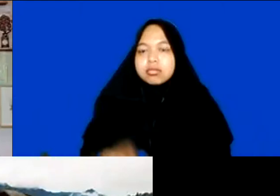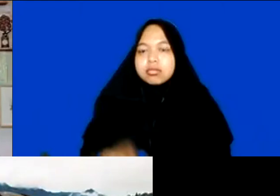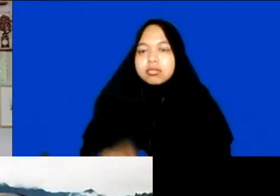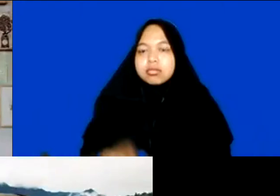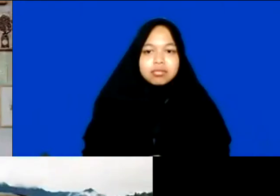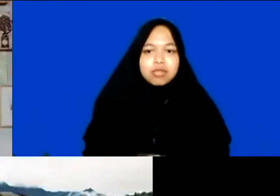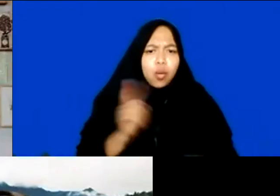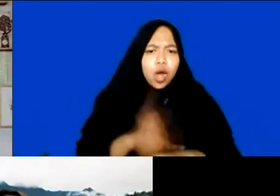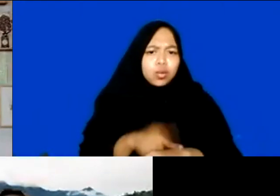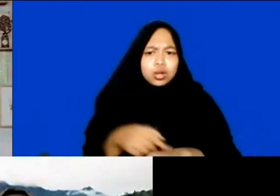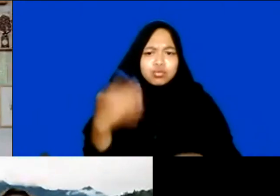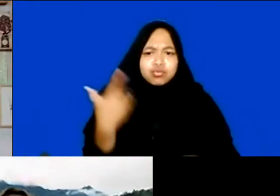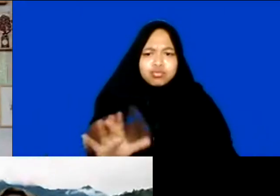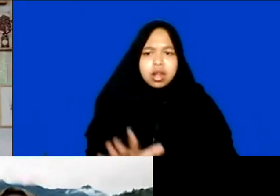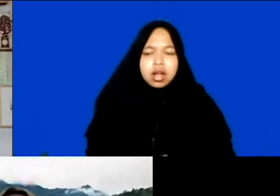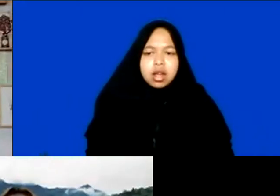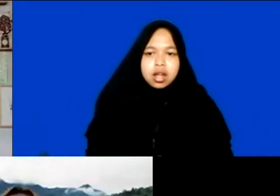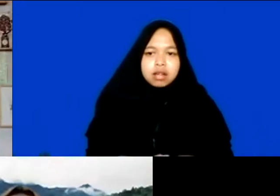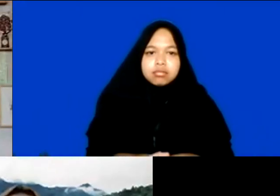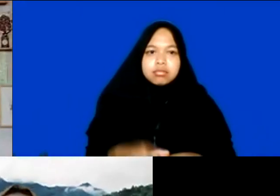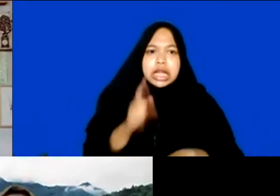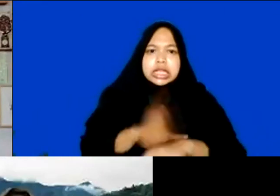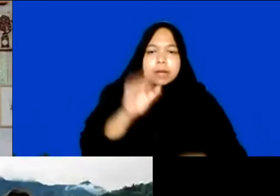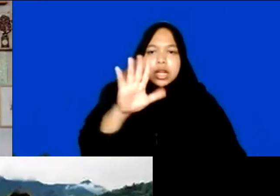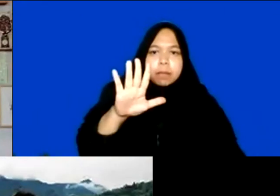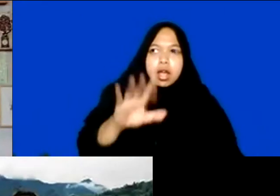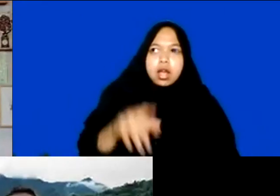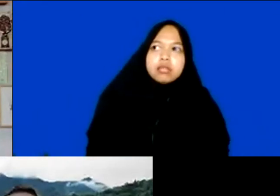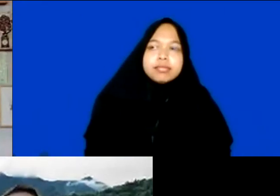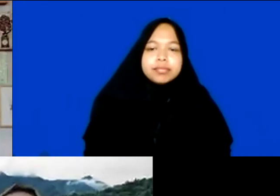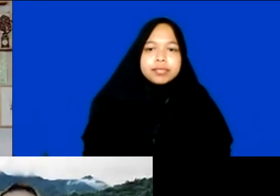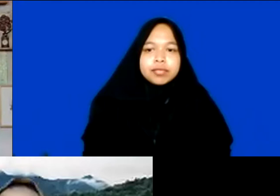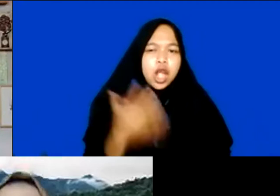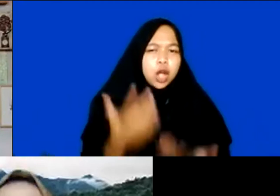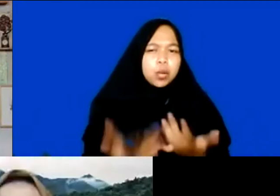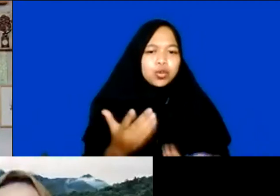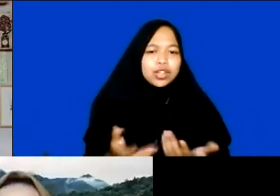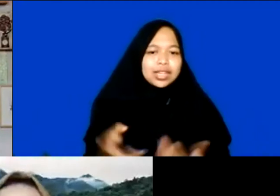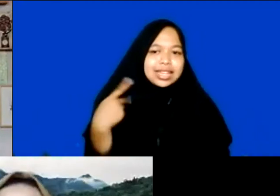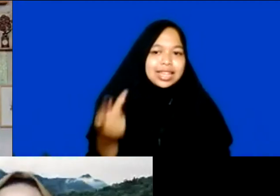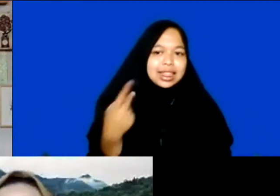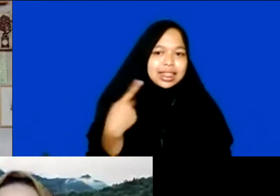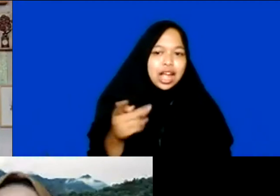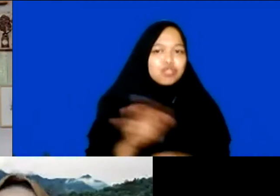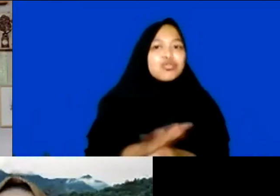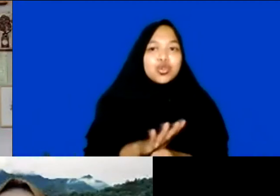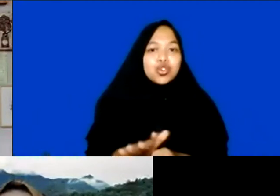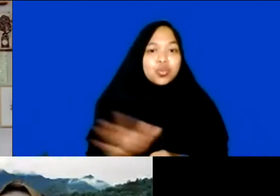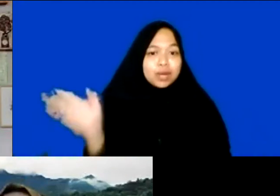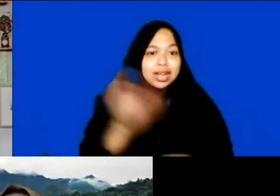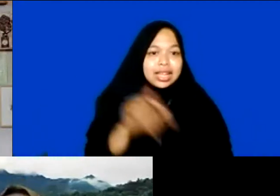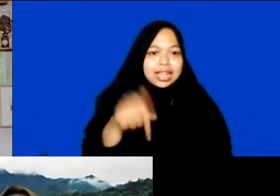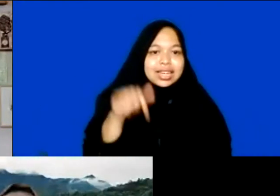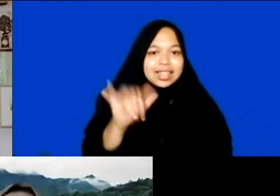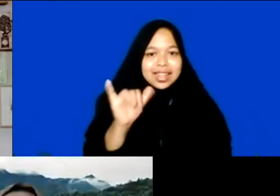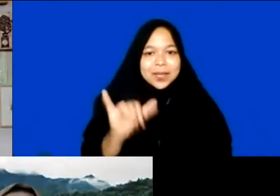waktunya sudah jam 5 lebih ya. Mungkin kita cukupkan sekian dulu